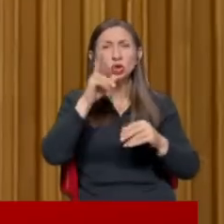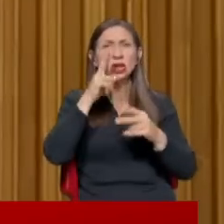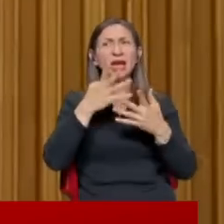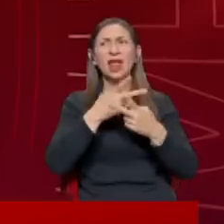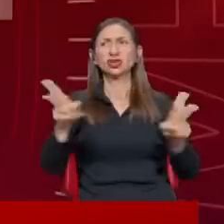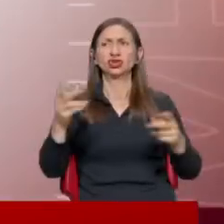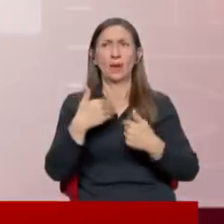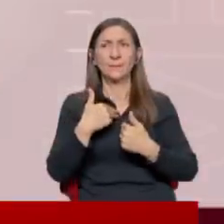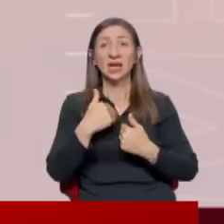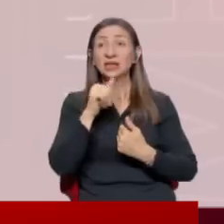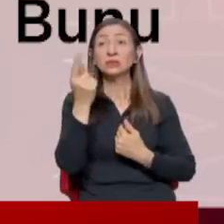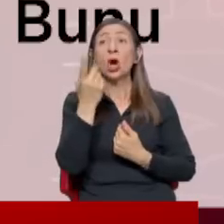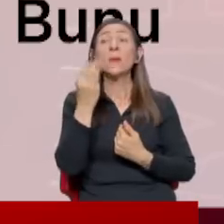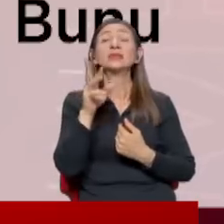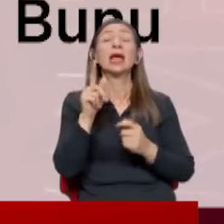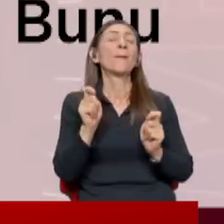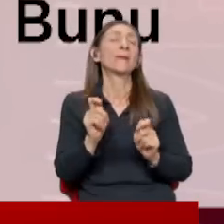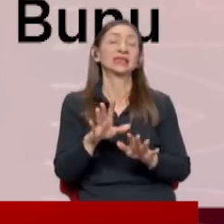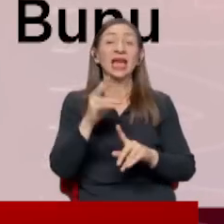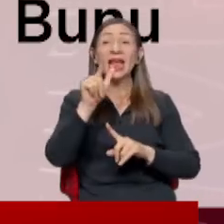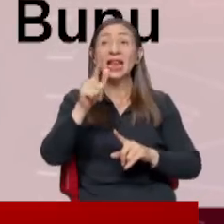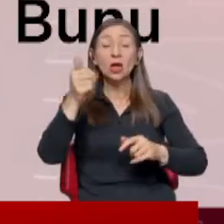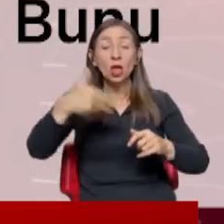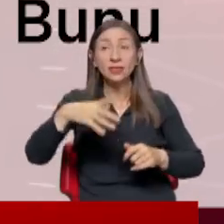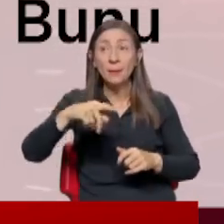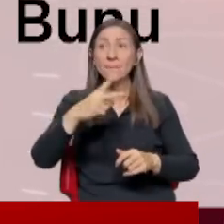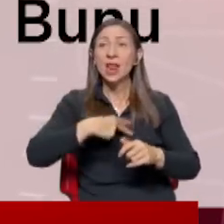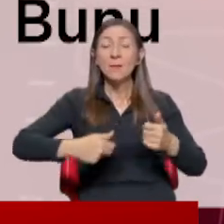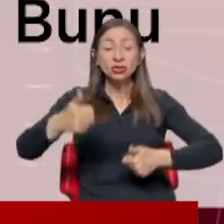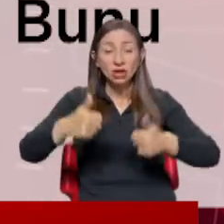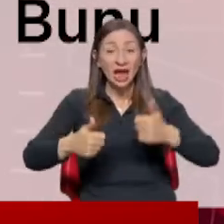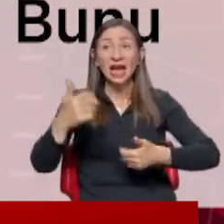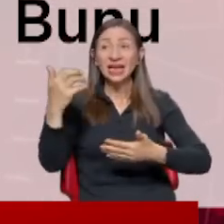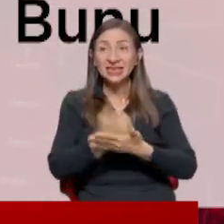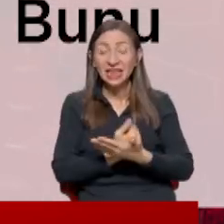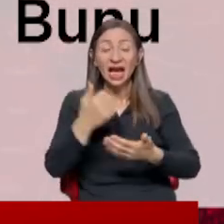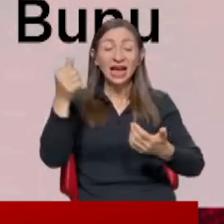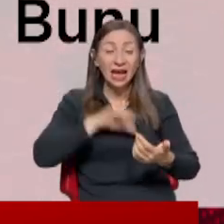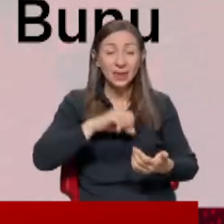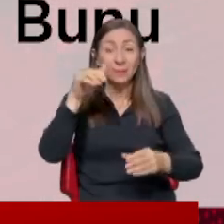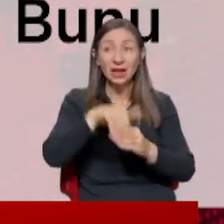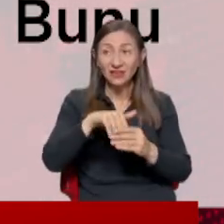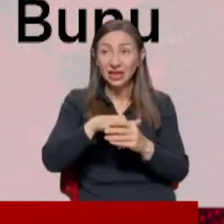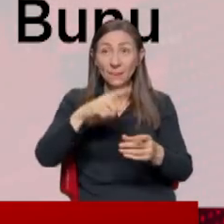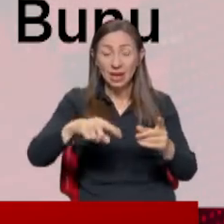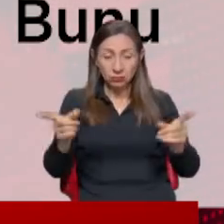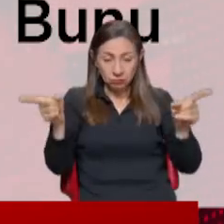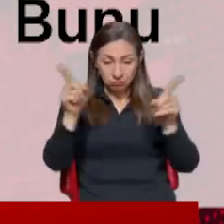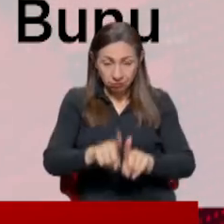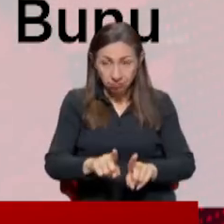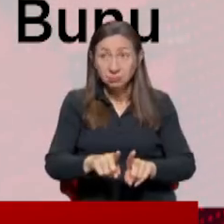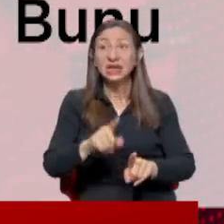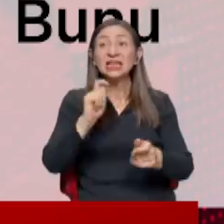kadar açacağım. Hiçbir şey olmamış gibi davranamayız. İl yönetimleri, belediye başkanları, kazanan, kaybeden vekillerimiz bir araya